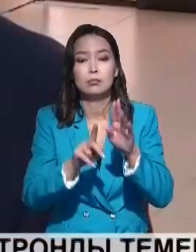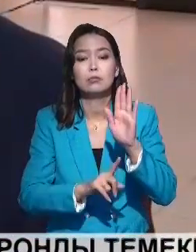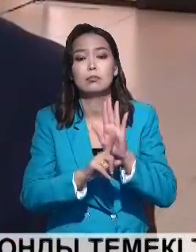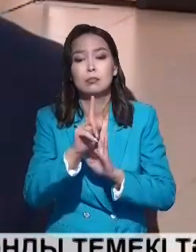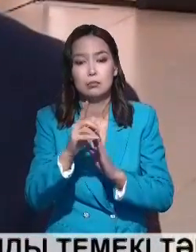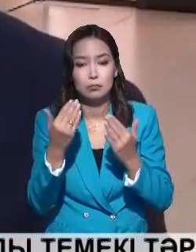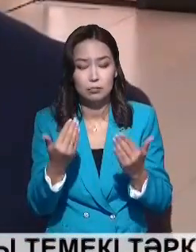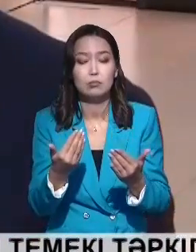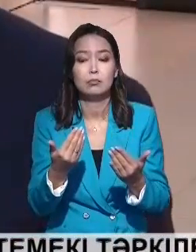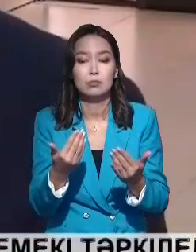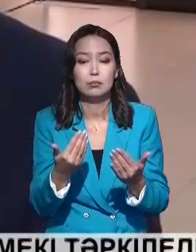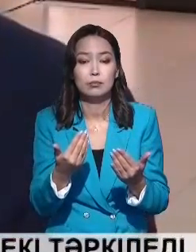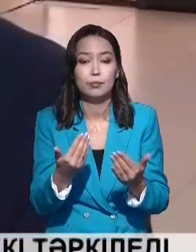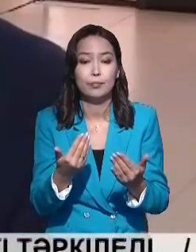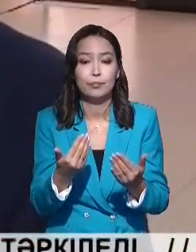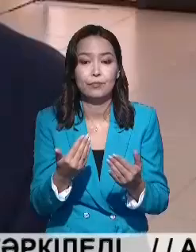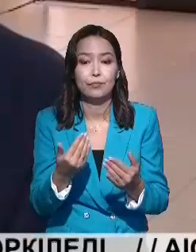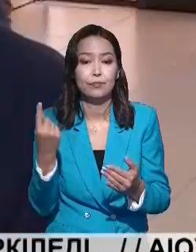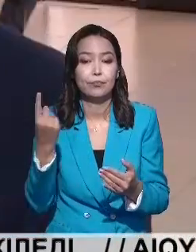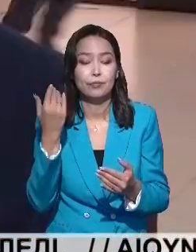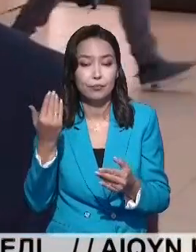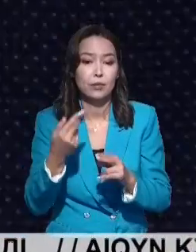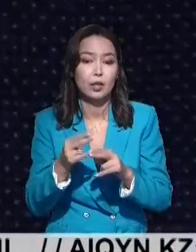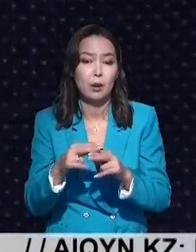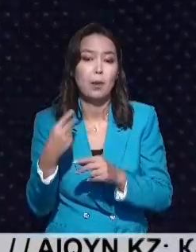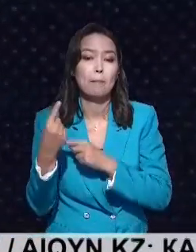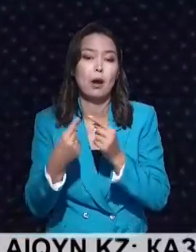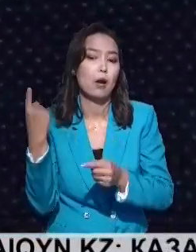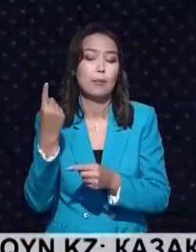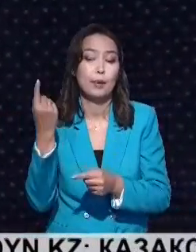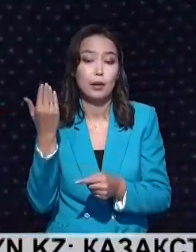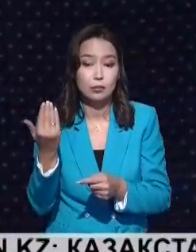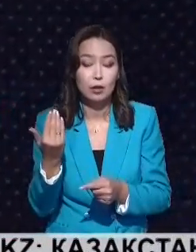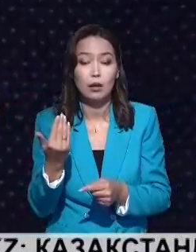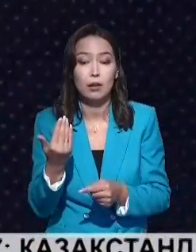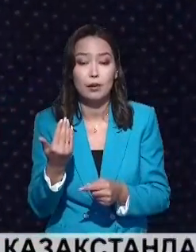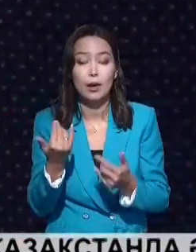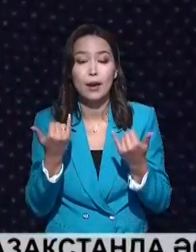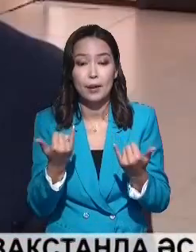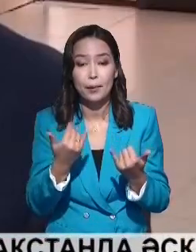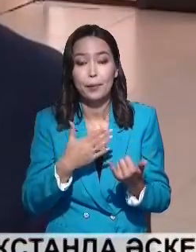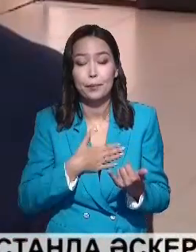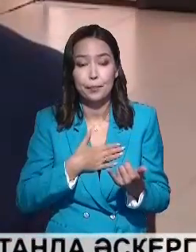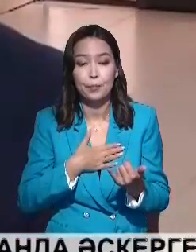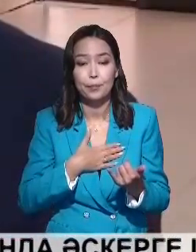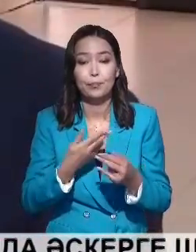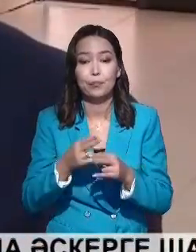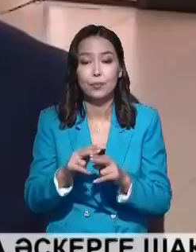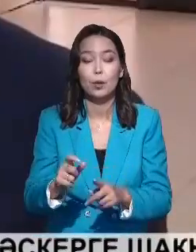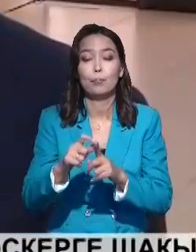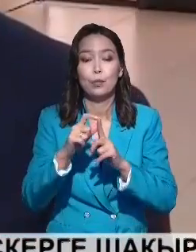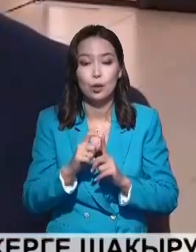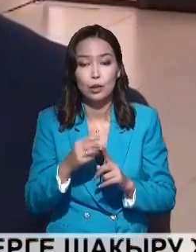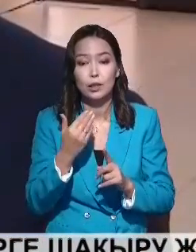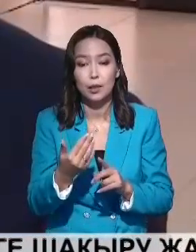келе жататын болса, енді ол бірінші поколение дейді, мына қазақша айтқанда бірінші ұрпақ. Ал енді қазір бізде ұсыныс жасап отырған